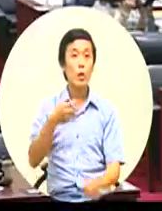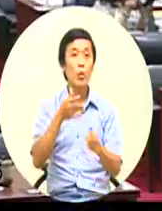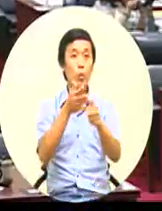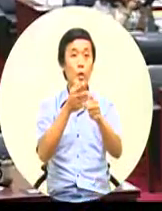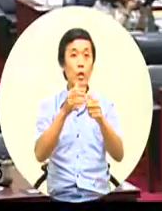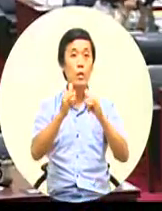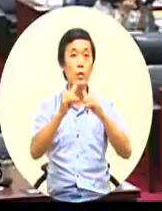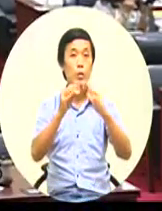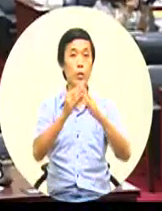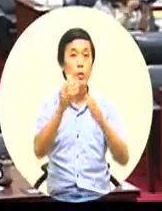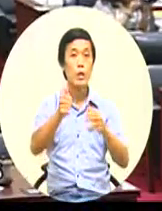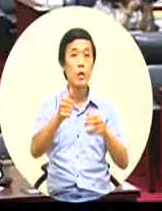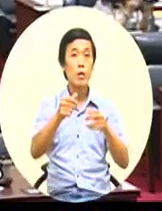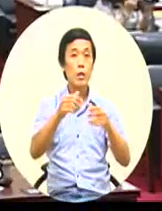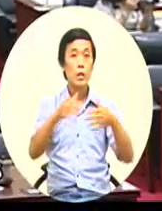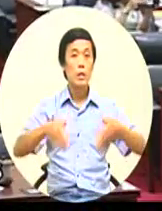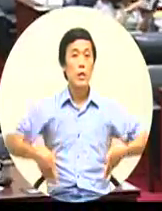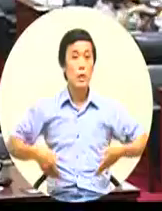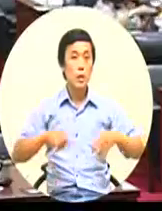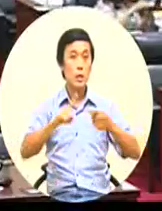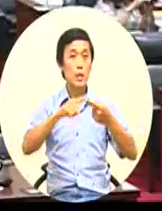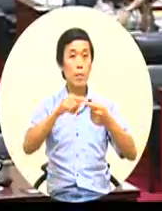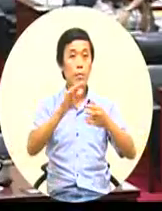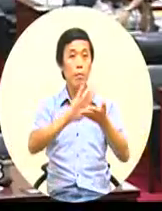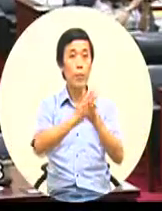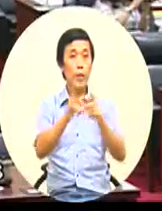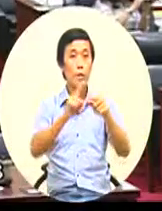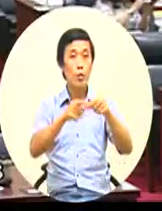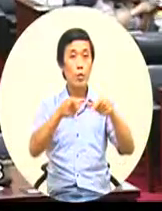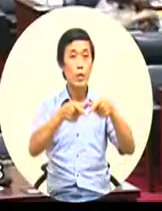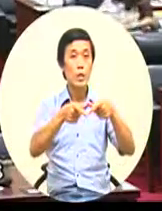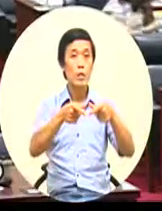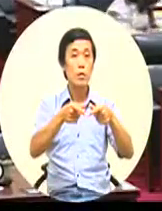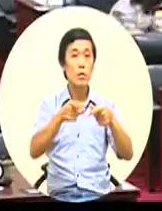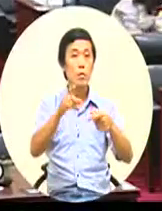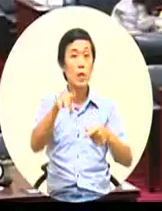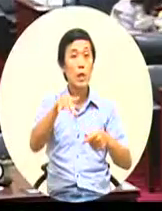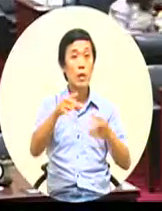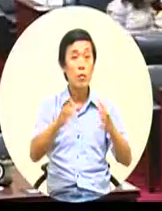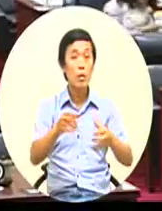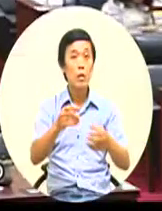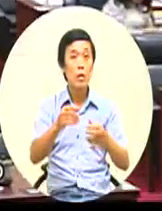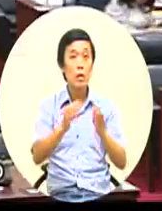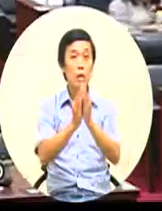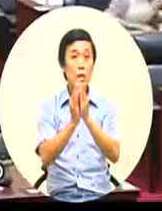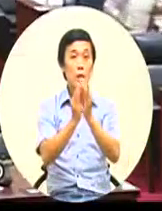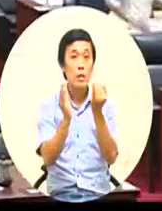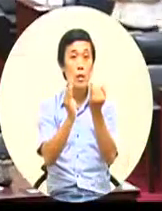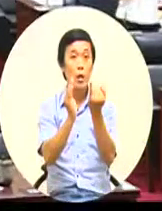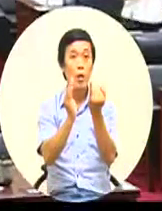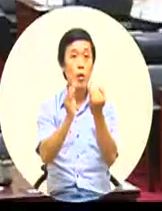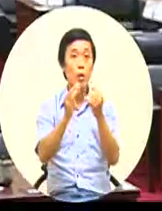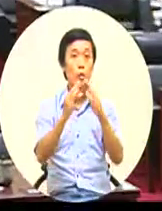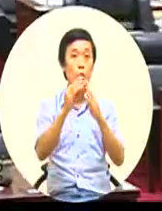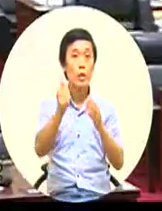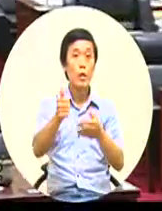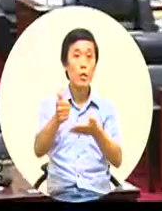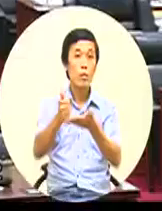紧急应变中心伫倒？局长， 姚局长，请回答。 在消防局，在梦思。 伫